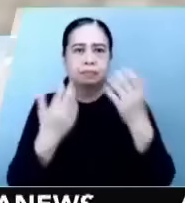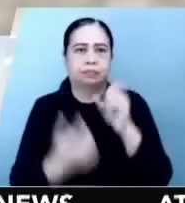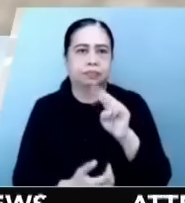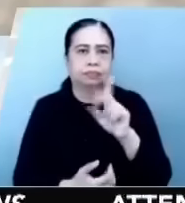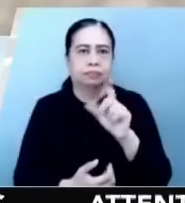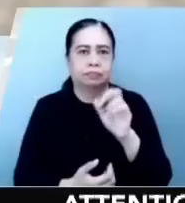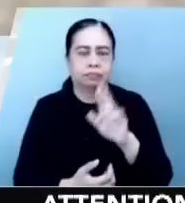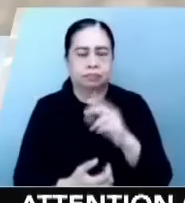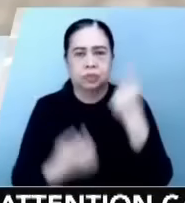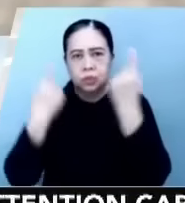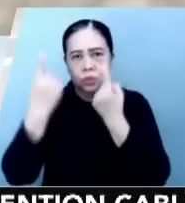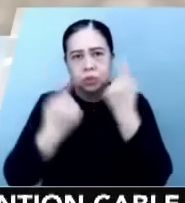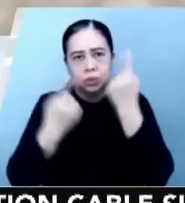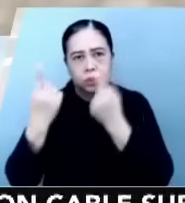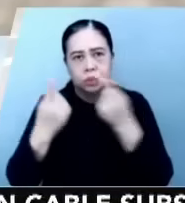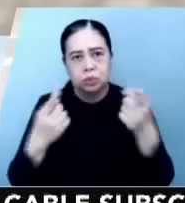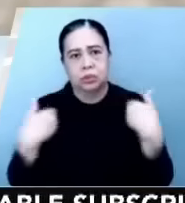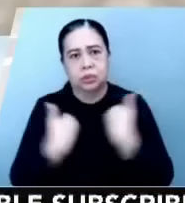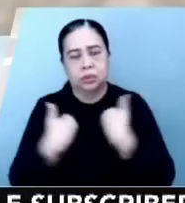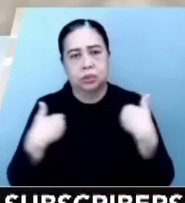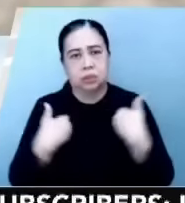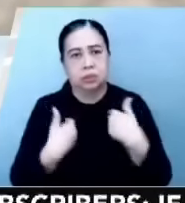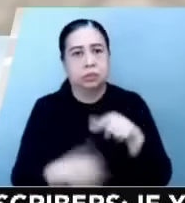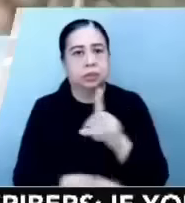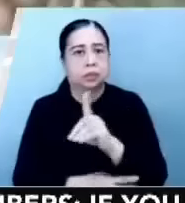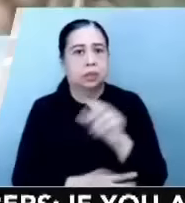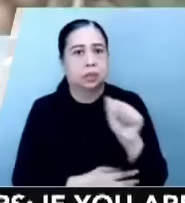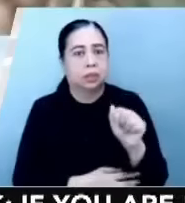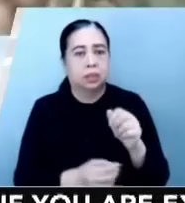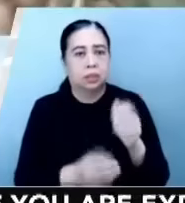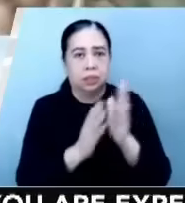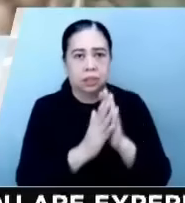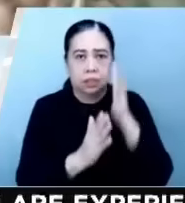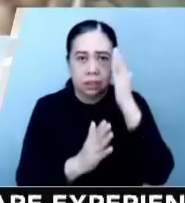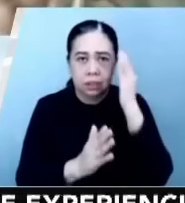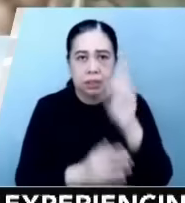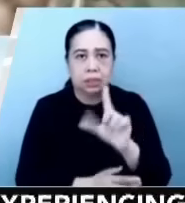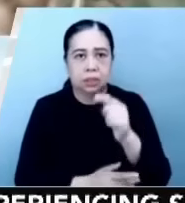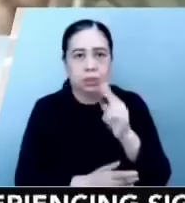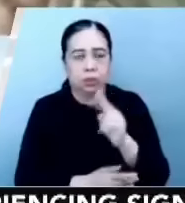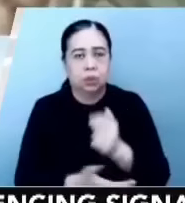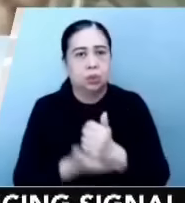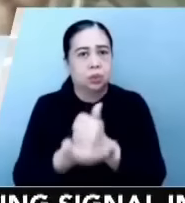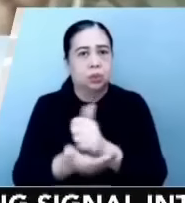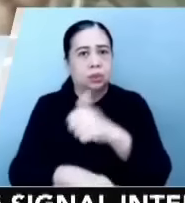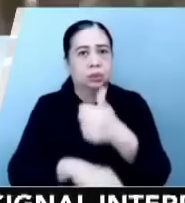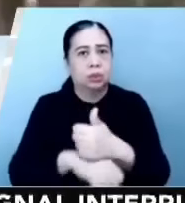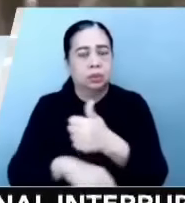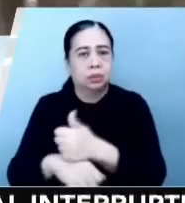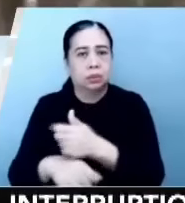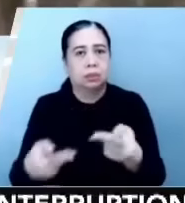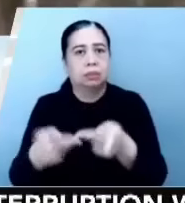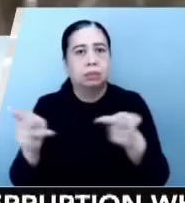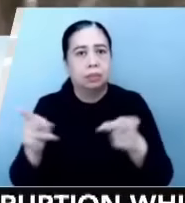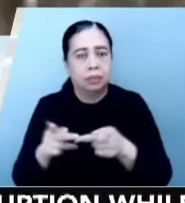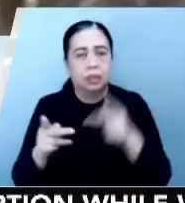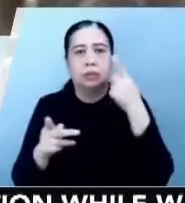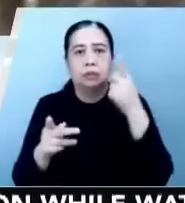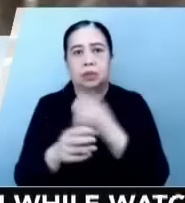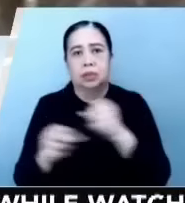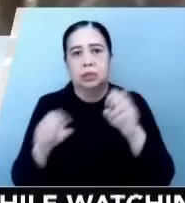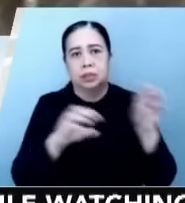nais masolusyonan ng Department of Agriculture sa hiling nito sa mga LGU na magtalaga ng mga lugar para sa mga hayop na